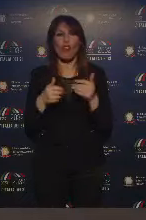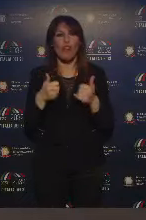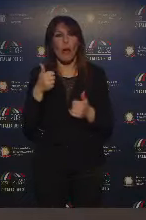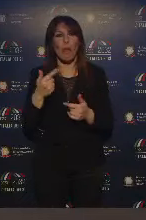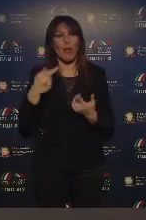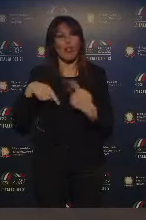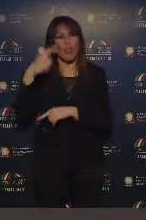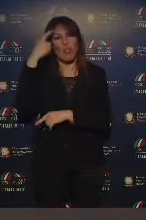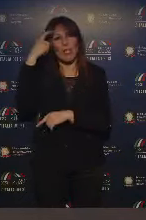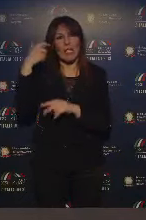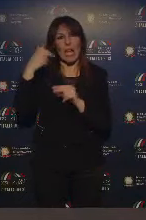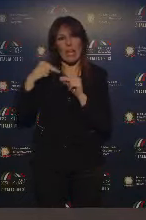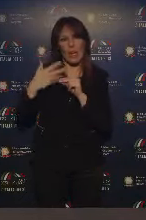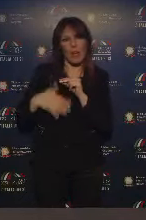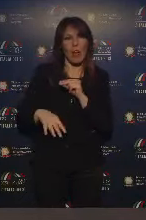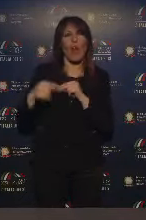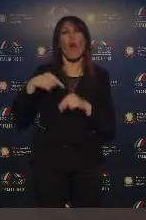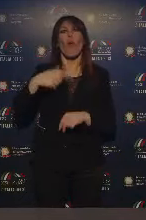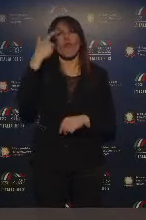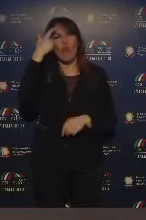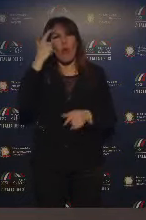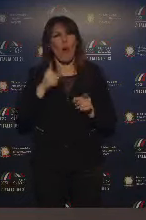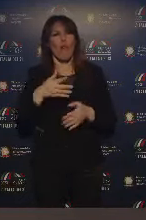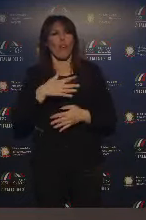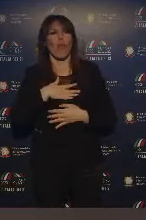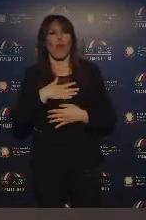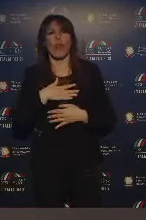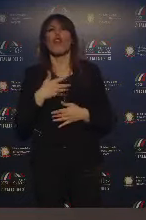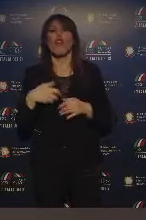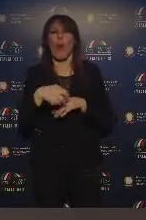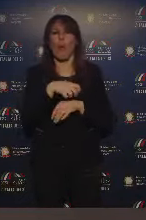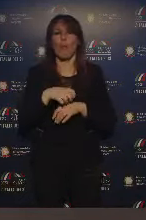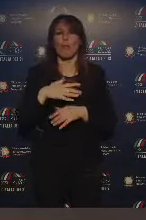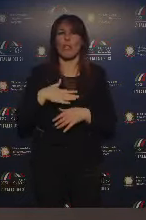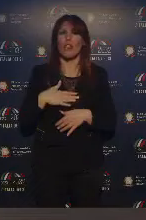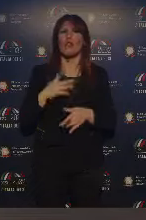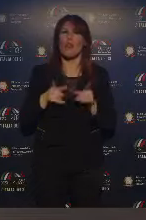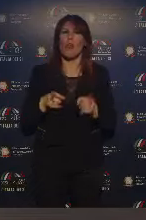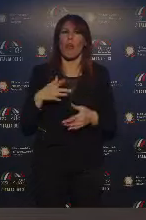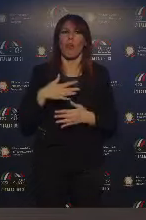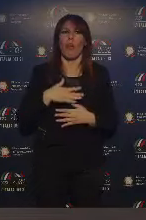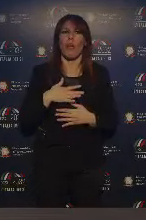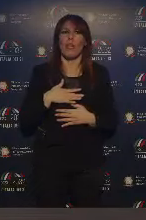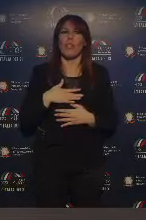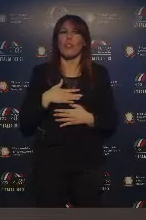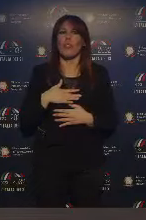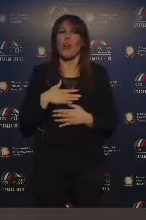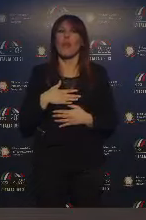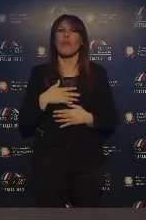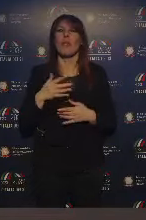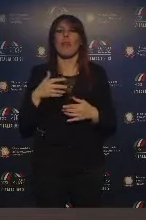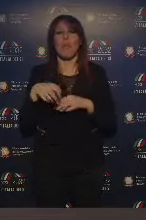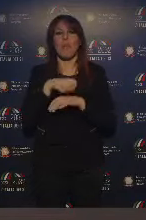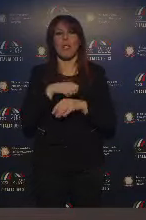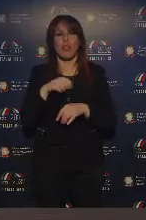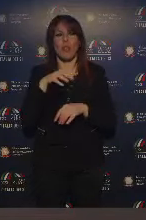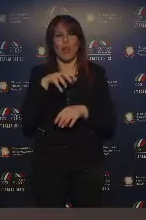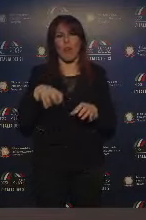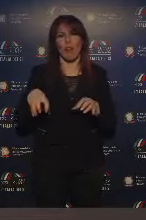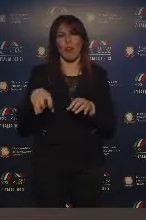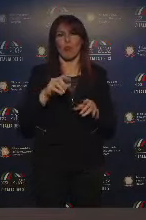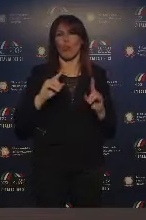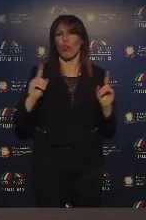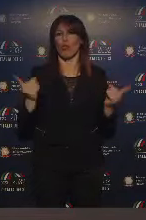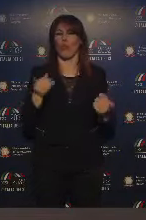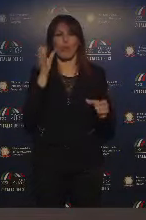di Stato poi questo è un governo politico Io sono un ministro abbastanza politico È chiaro che il Ministro delle Infrastrutture Ascolta tutti